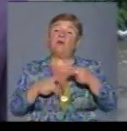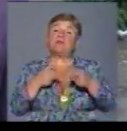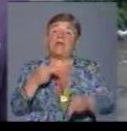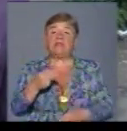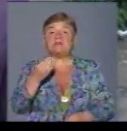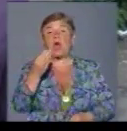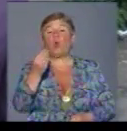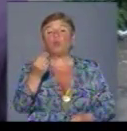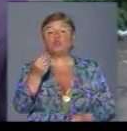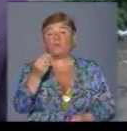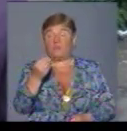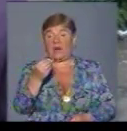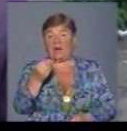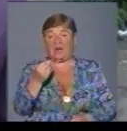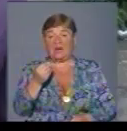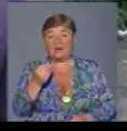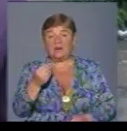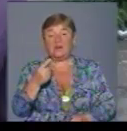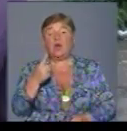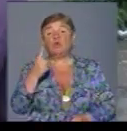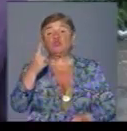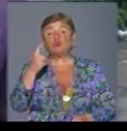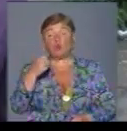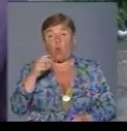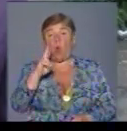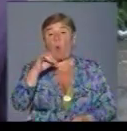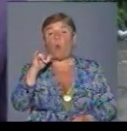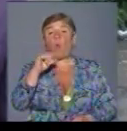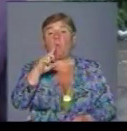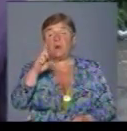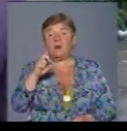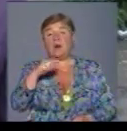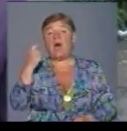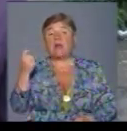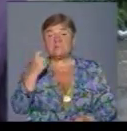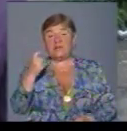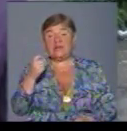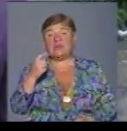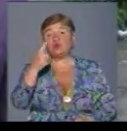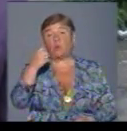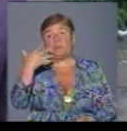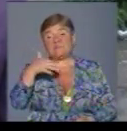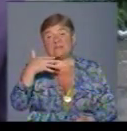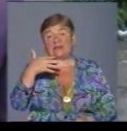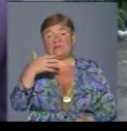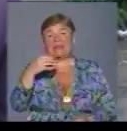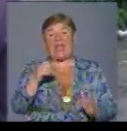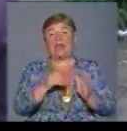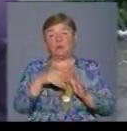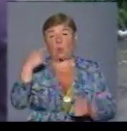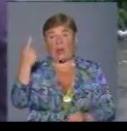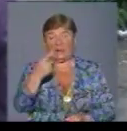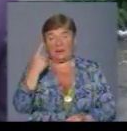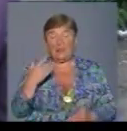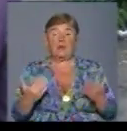грошовий еквівалент 100 кубів газу і 150 кВт електроенергії. Тобто, якщо людина